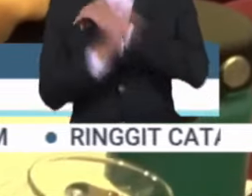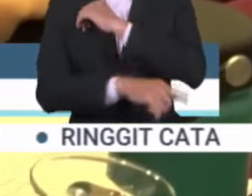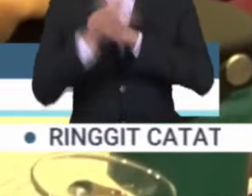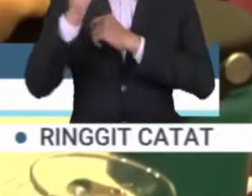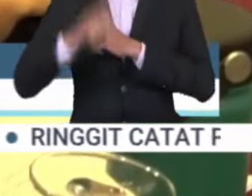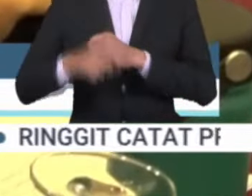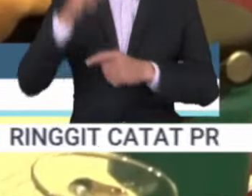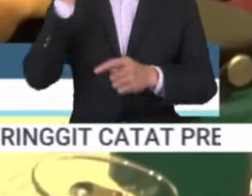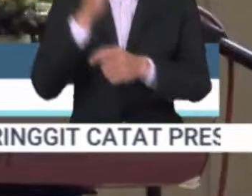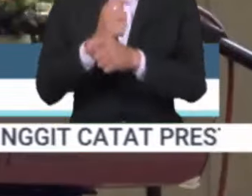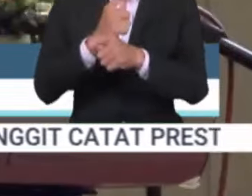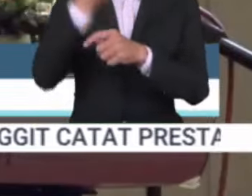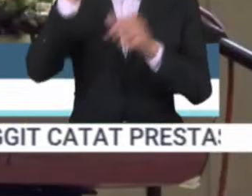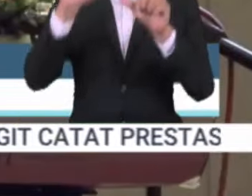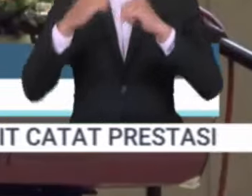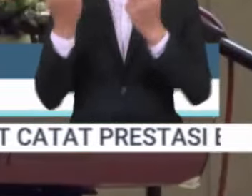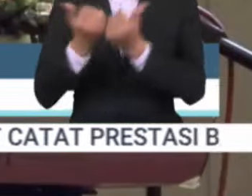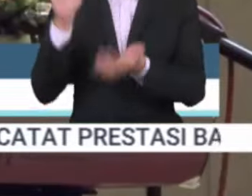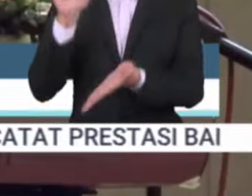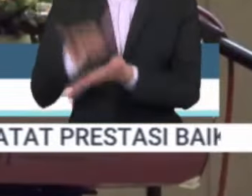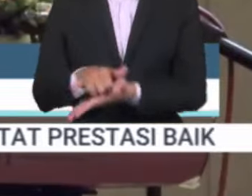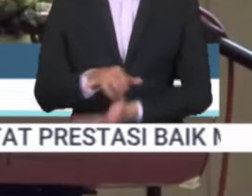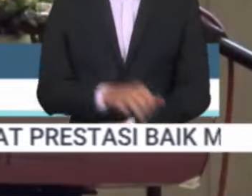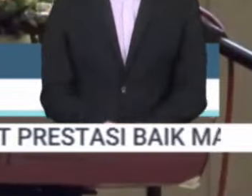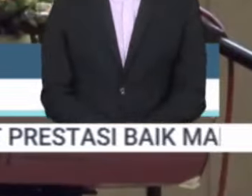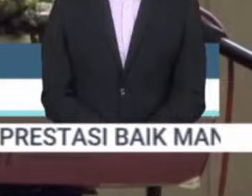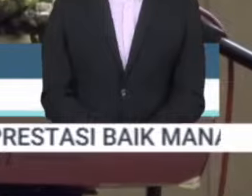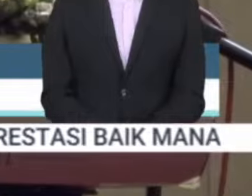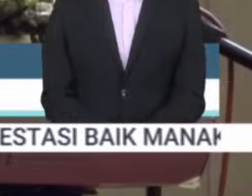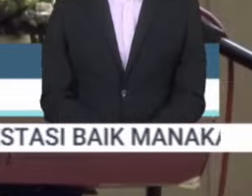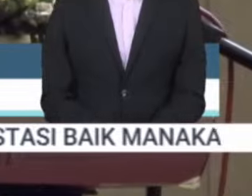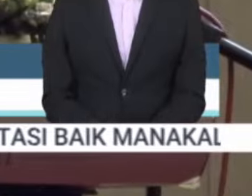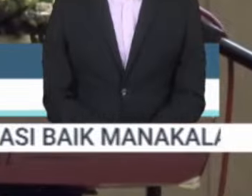perlu dikekalkan agensi tersebut.